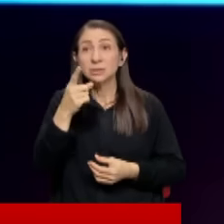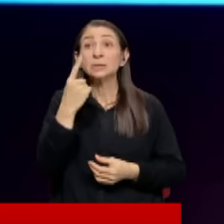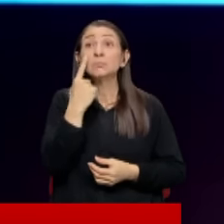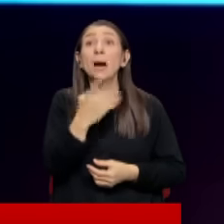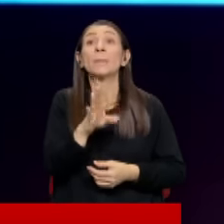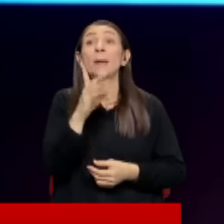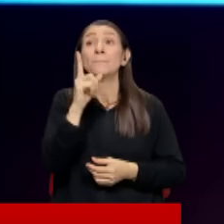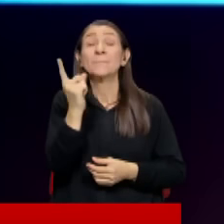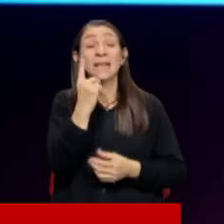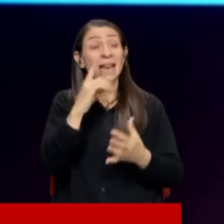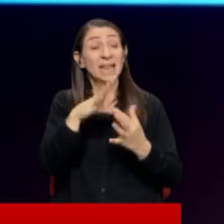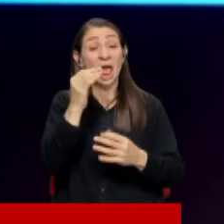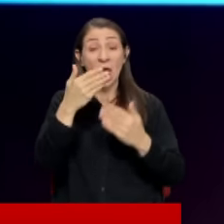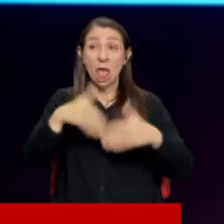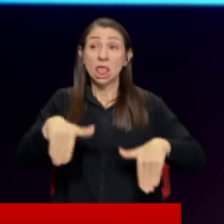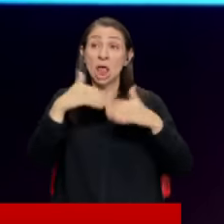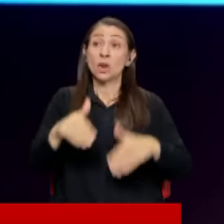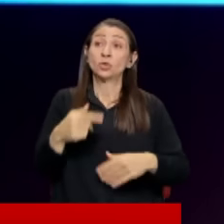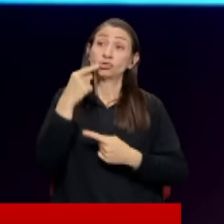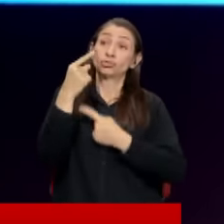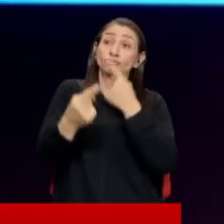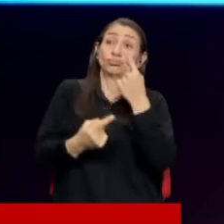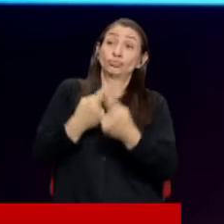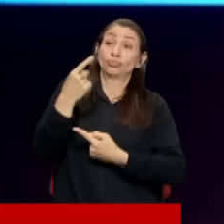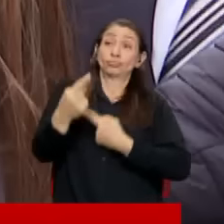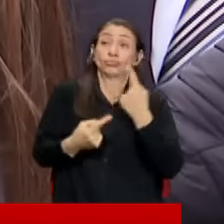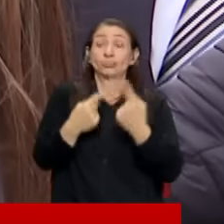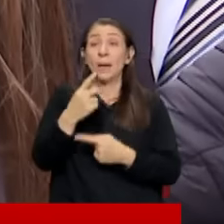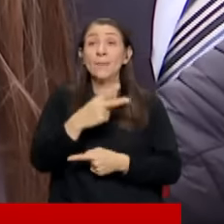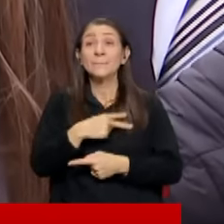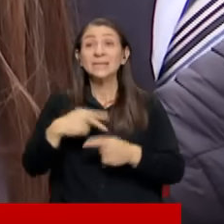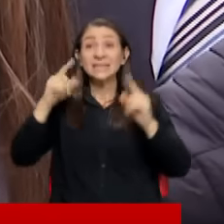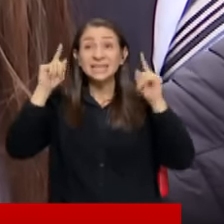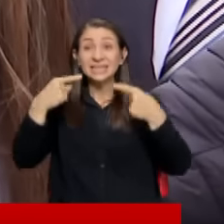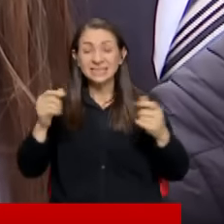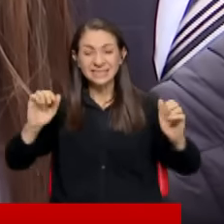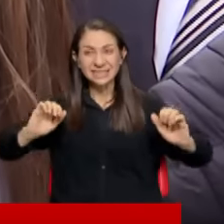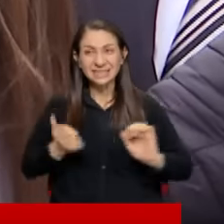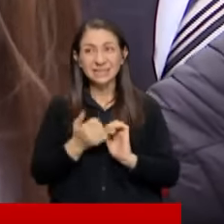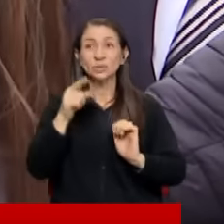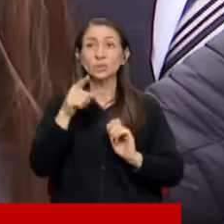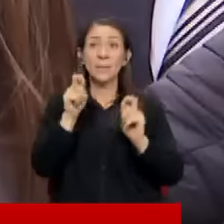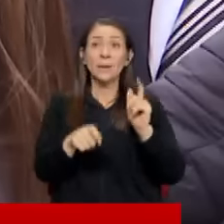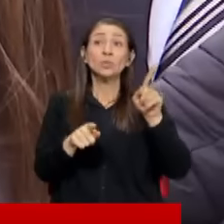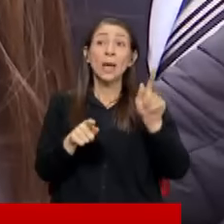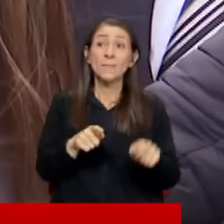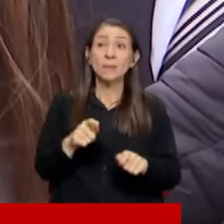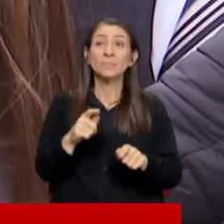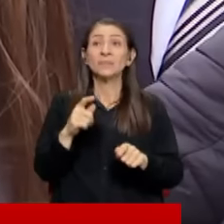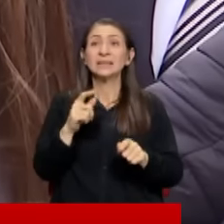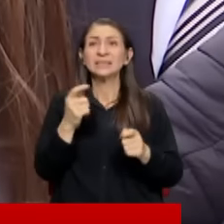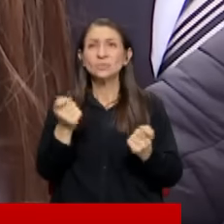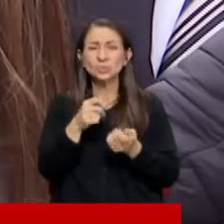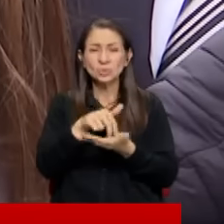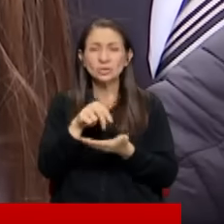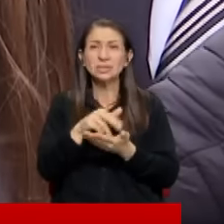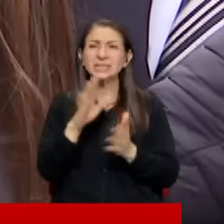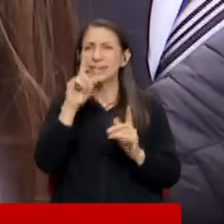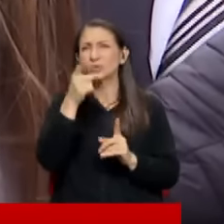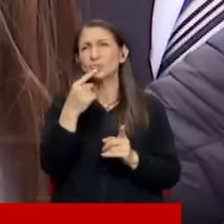bakmayın birilerinin engellendik edebiyatı yapmalarını. Belediyenin yetkilerini kısıtlayalım, şunu yapalım, bunu yapalım hamleleriyle ilgili sadece